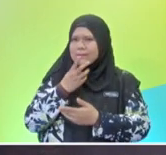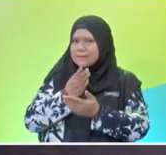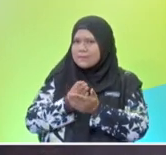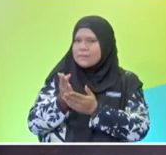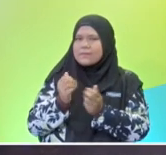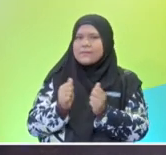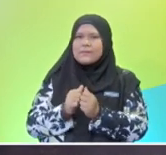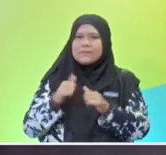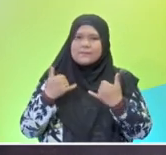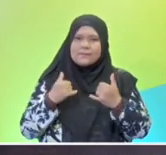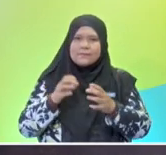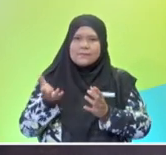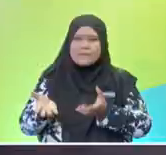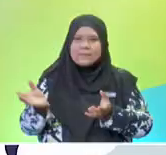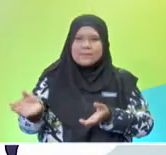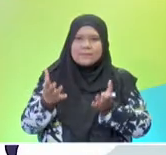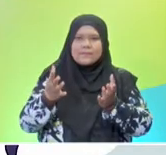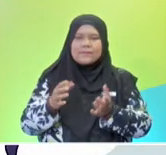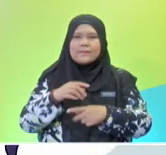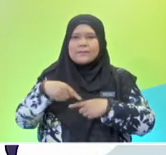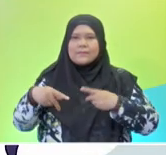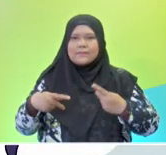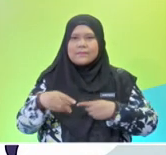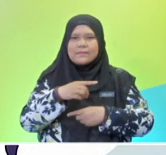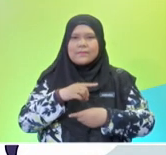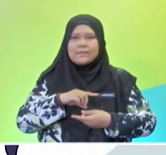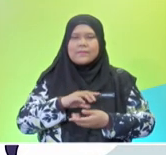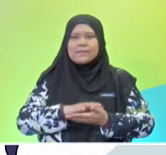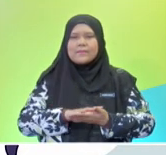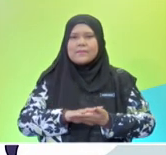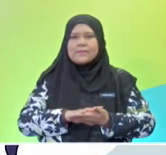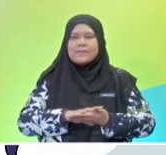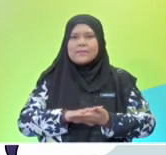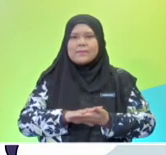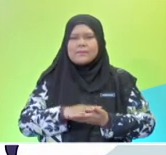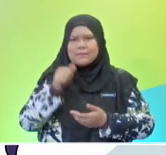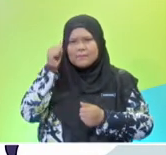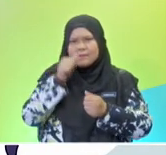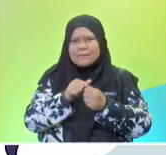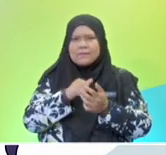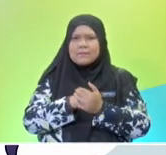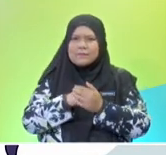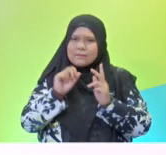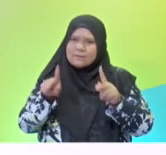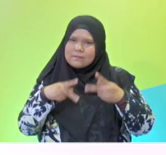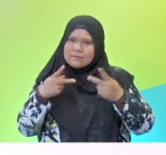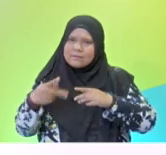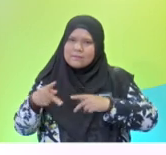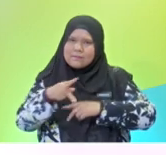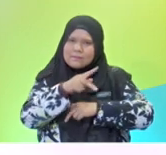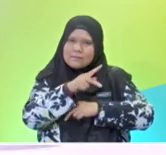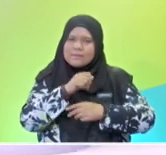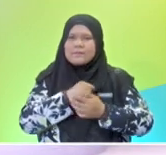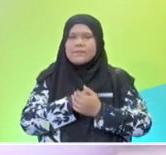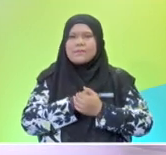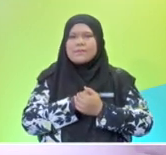yang permainan dadu ni. Okey, gambar ni. Ha, ni saya ingat tadi cikgu ada cakap pergi berkelah ya, cikgu. Ya,